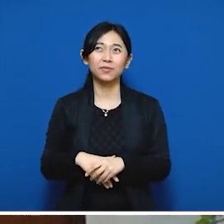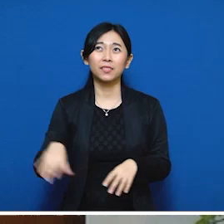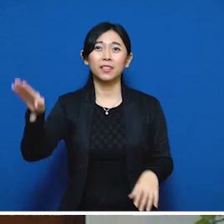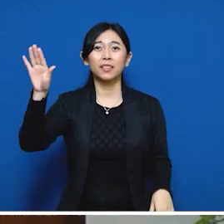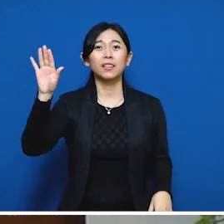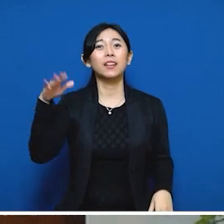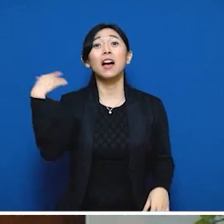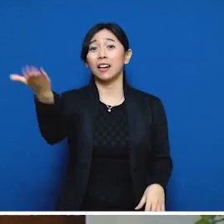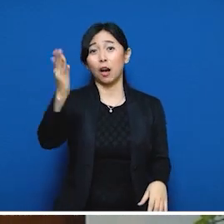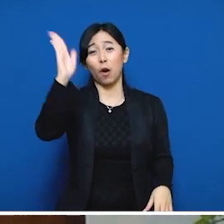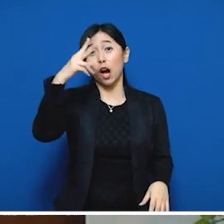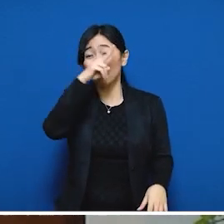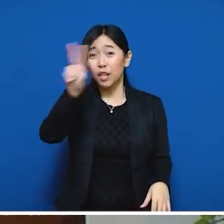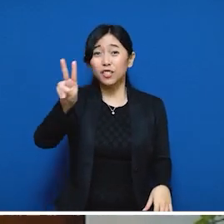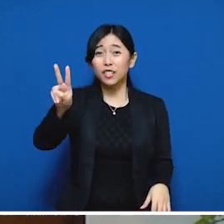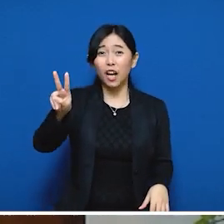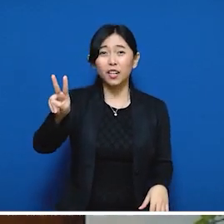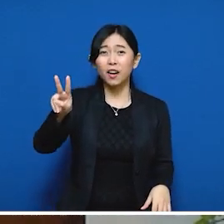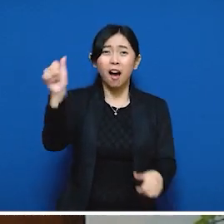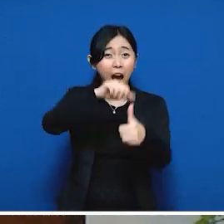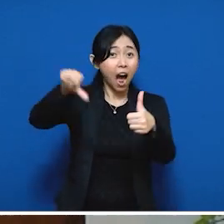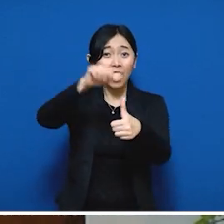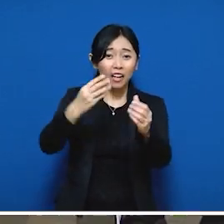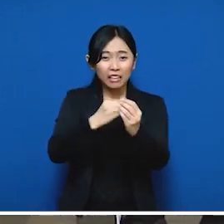engkau akan menyaksikan perkara-perkara yang lebih besar.